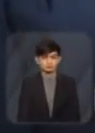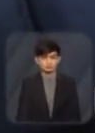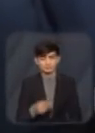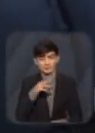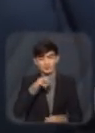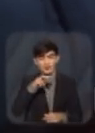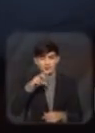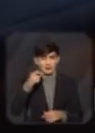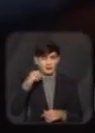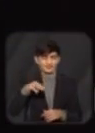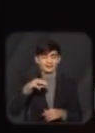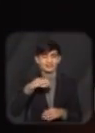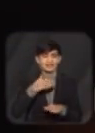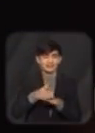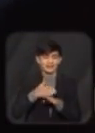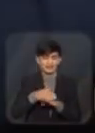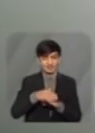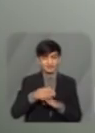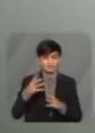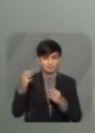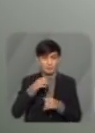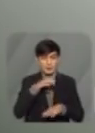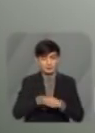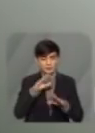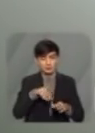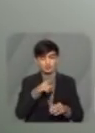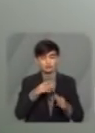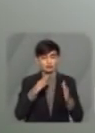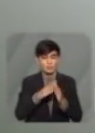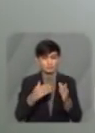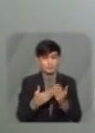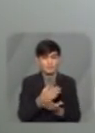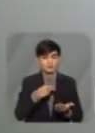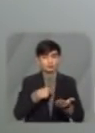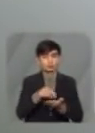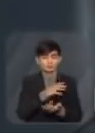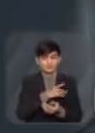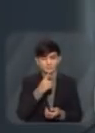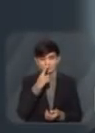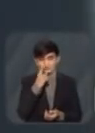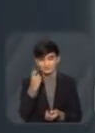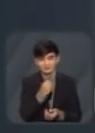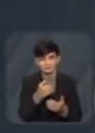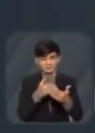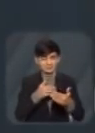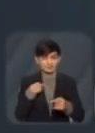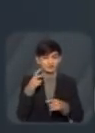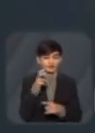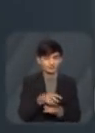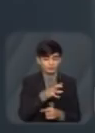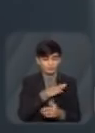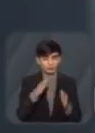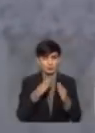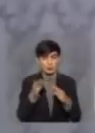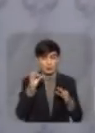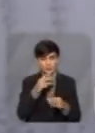Талғат Тұрашов банктен несие рәсімдеп, Солнечный екі ықшам ауданнан су жаңа үй алғандардың бірі. Бір апта бұрын ғана отбасымен отауларына көшіп келген олар